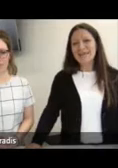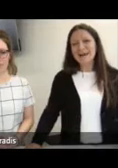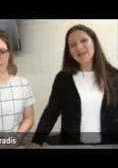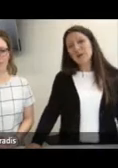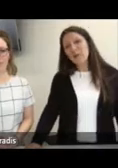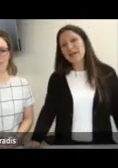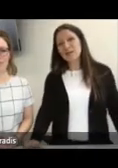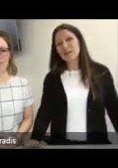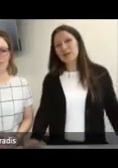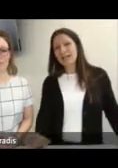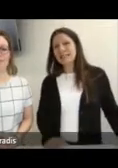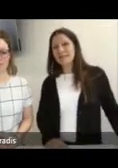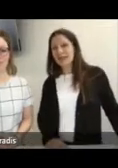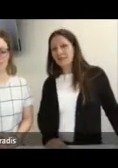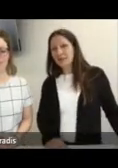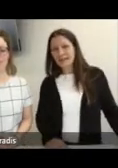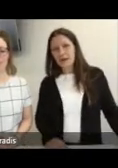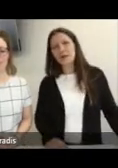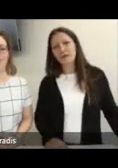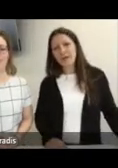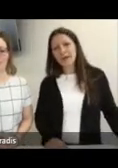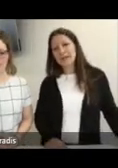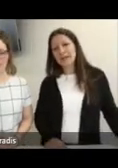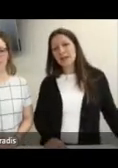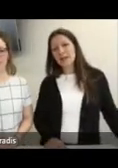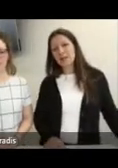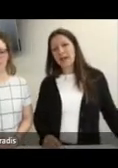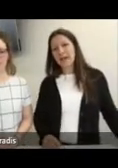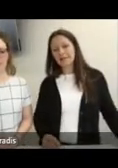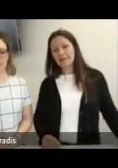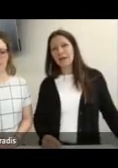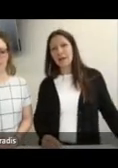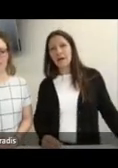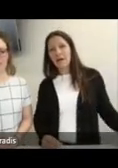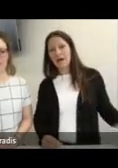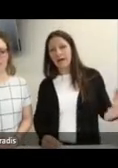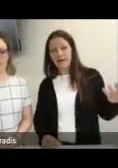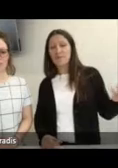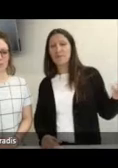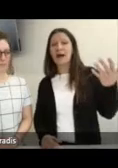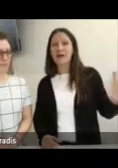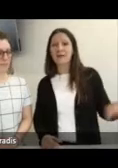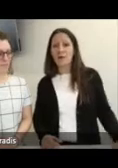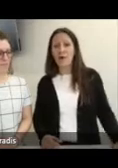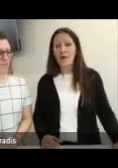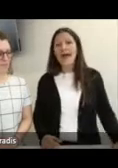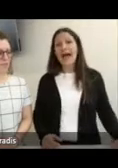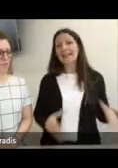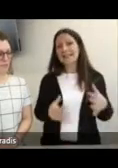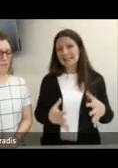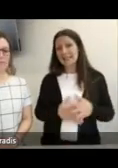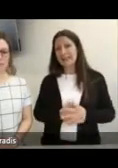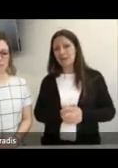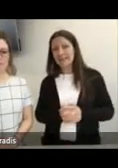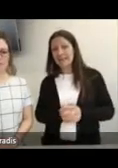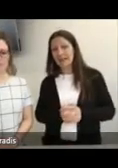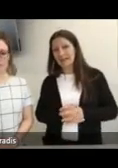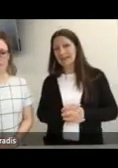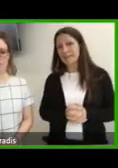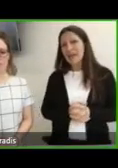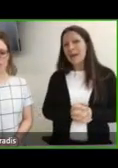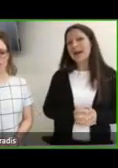Eh bien, ce sont les journalistes vérificateurs de faits qui sont arrivés là, en plus grand nombre à discerner les deux